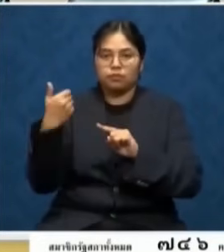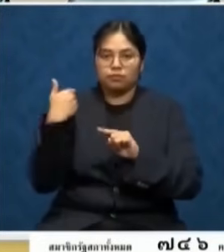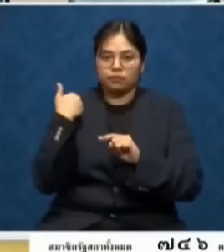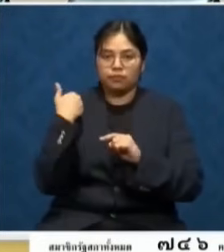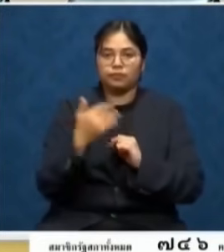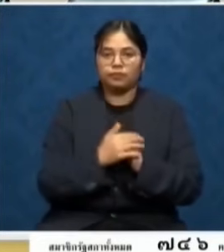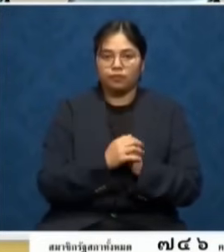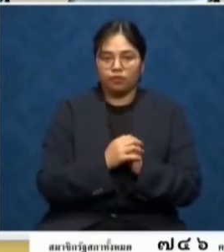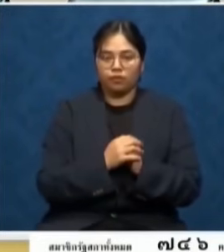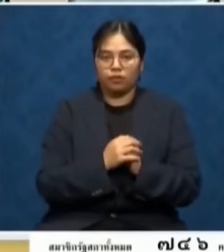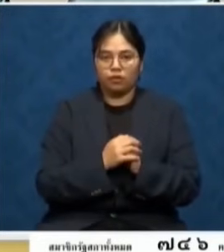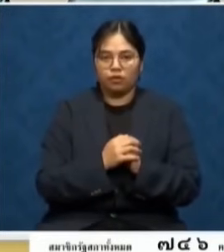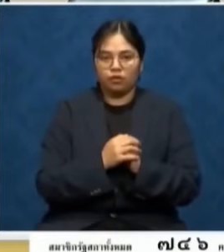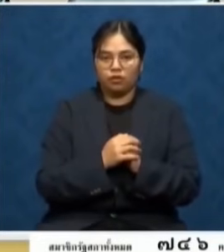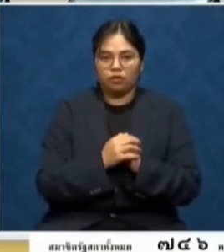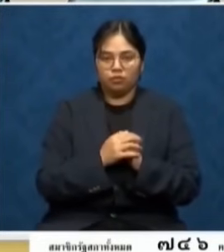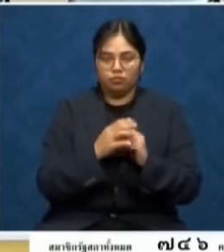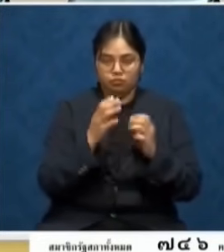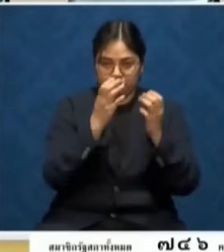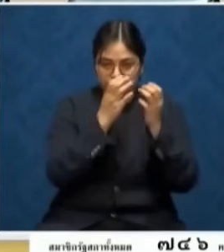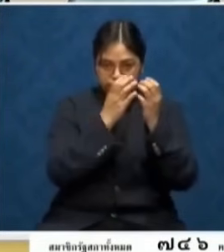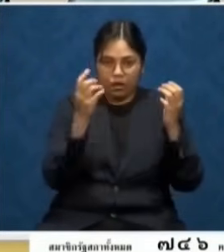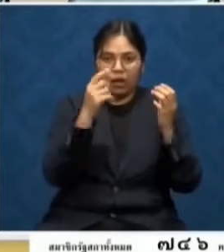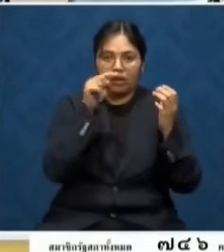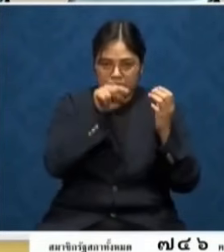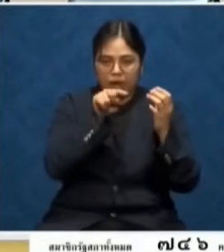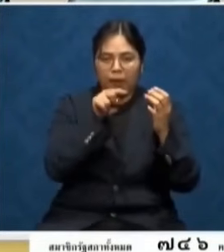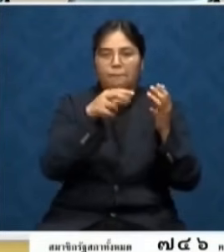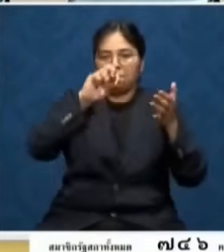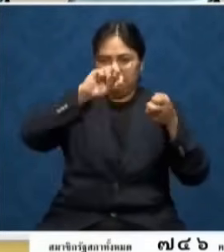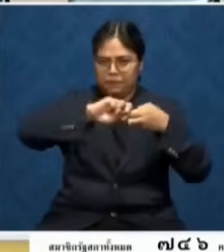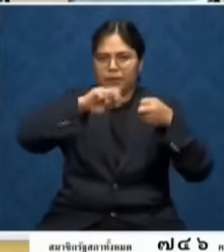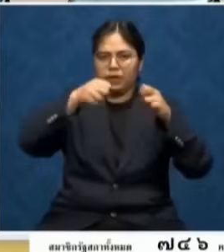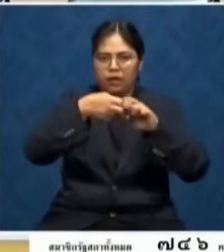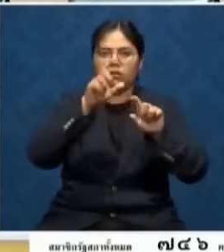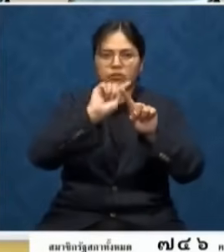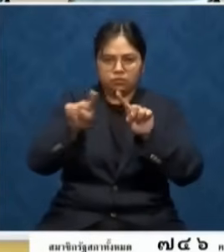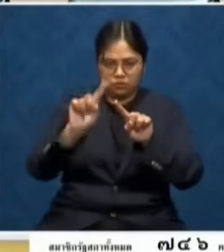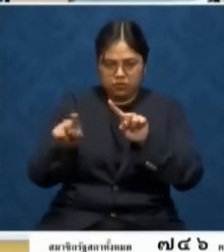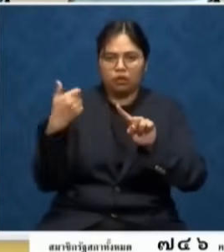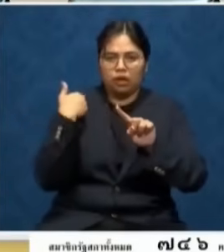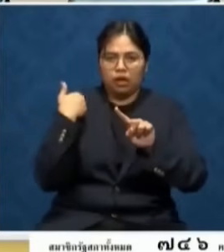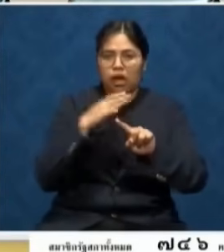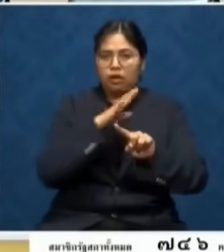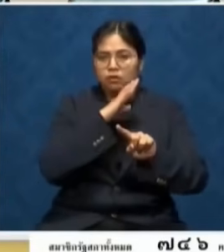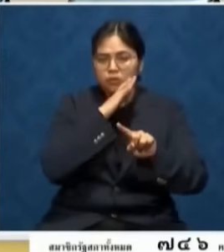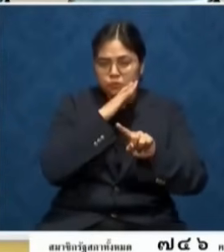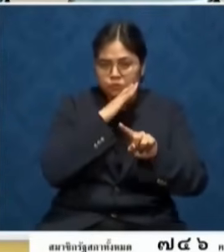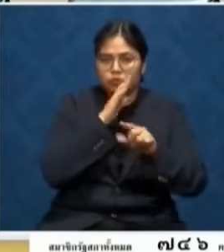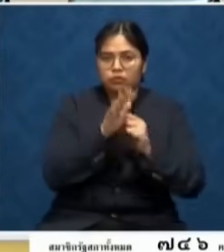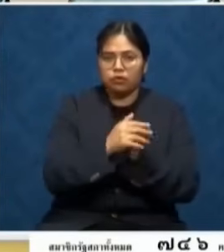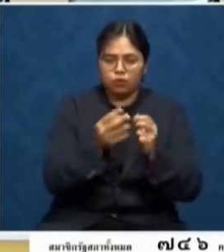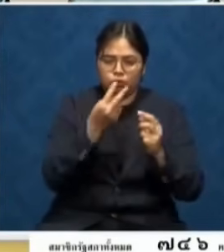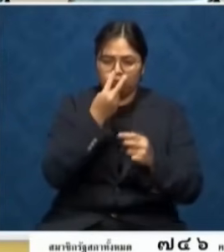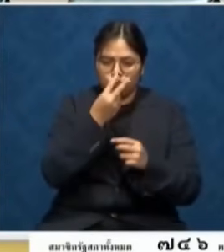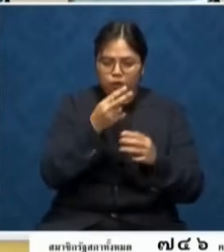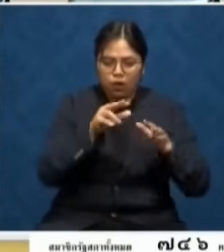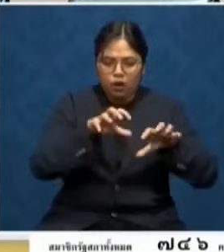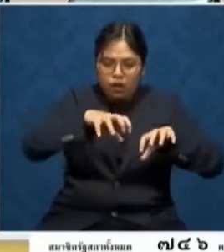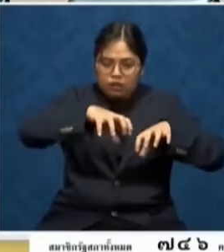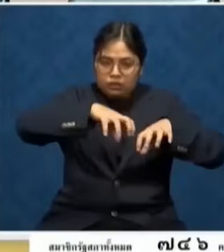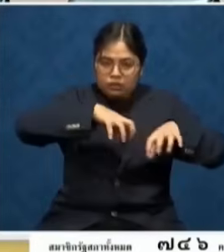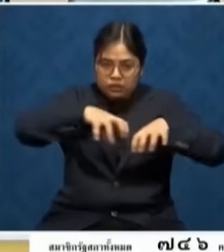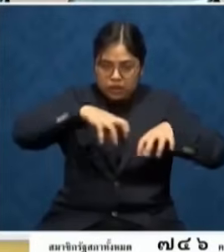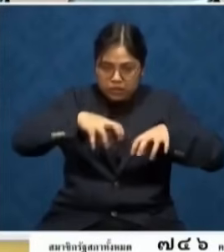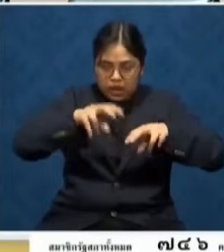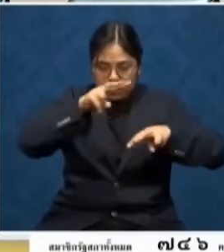ะหลักนี้นะครับคือที่มาของปัญหาถ้าเรายึดหลักนิติธรรมในการบริหารบ้านเมืองตั้งแต่ต้น